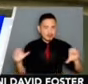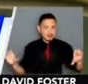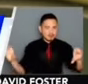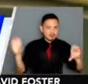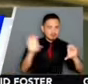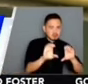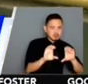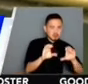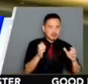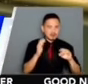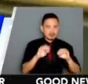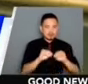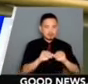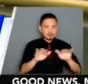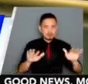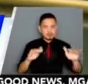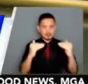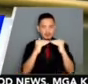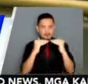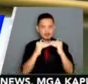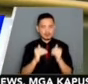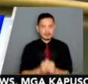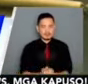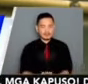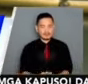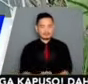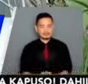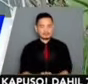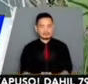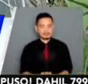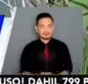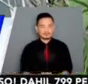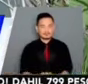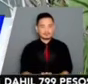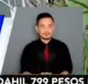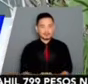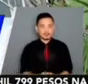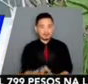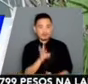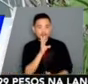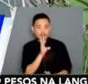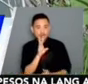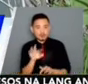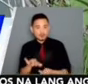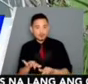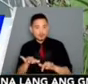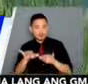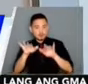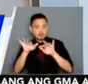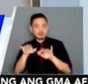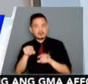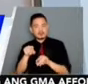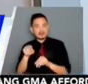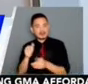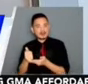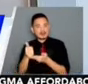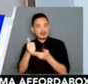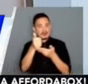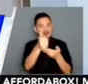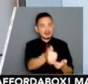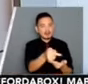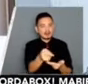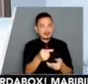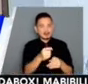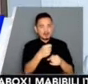run pati ang mga dam ay inaasahang mapupunan ng muli ng tubig na pwede ring tumulong sa pagpapatakbo ng kuryente ang erc naman